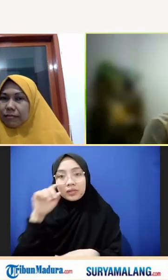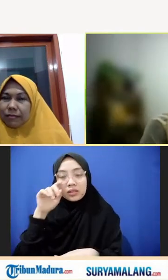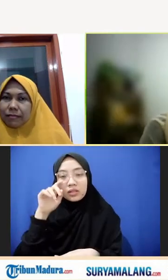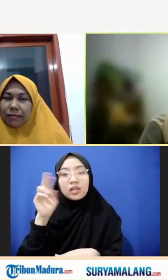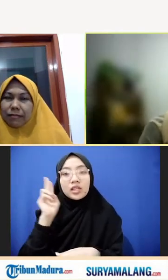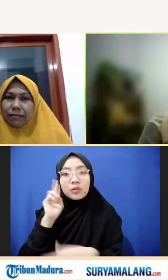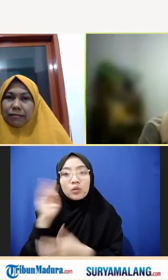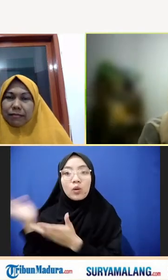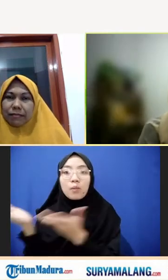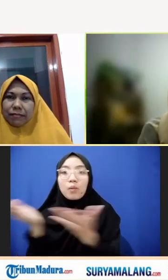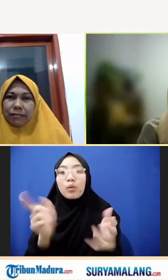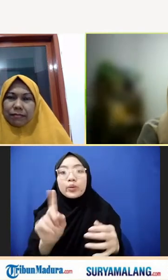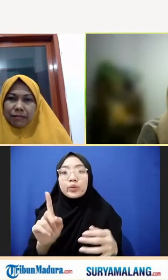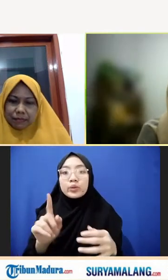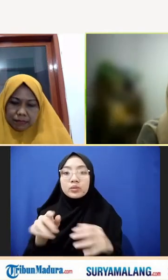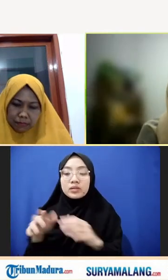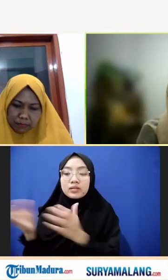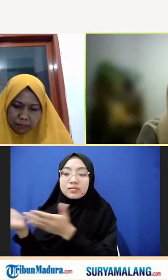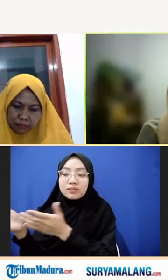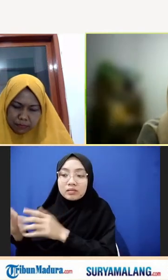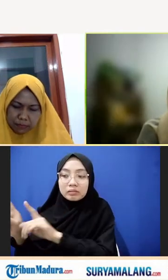dulu anaknya menepi.